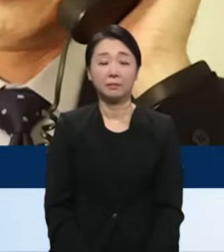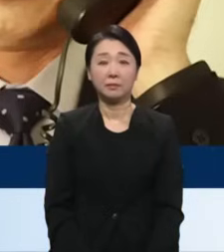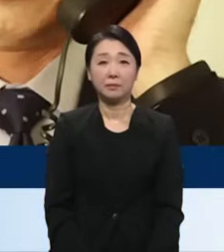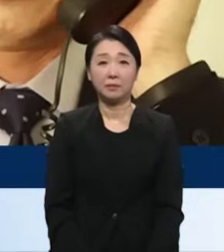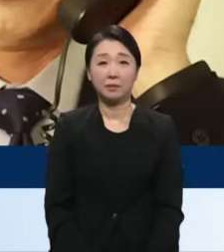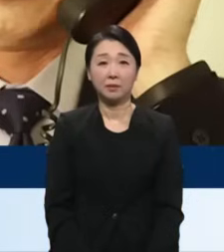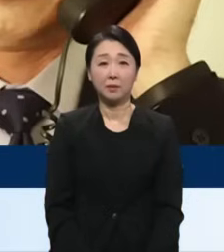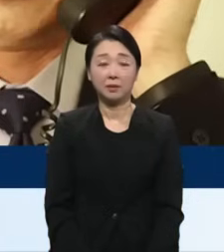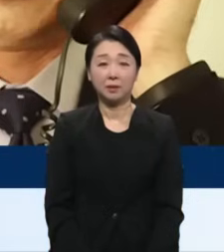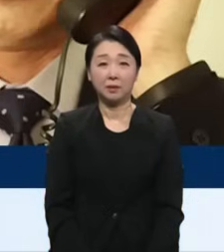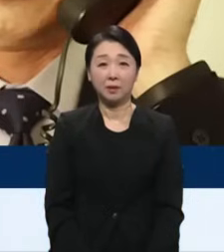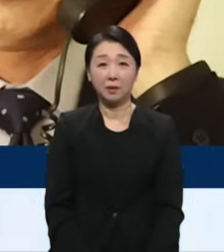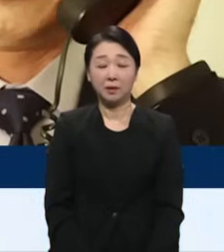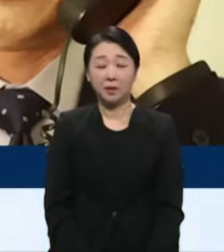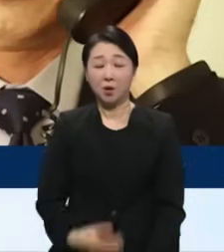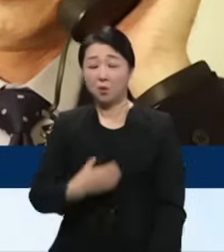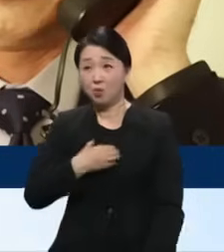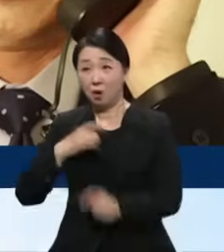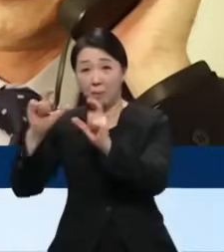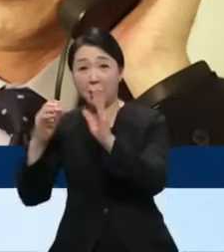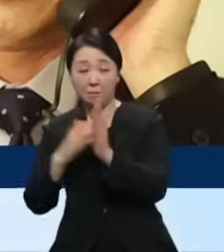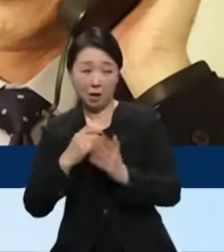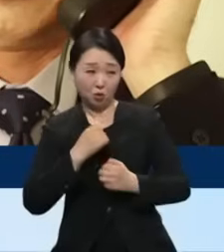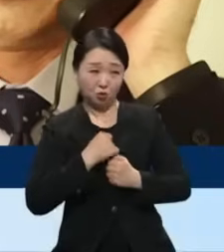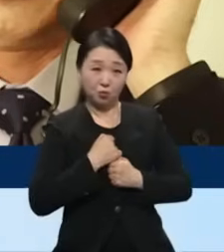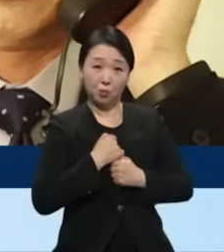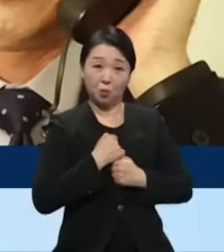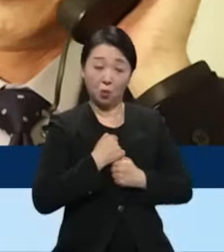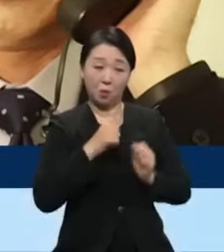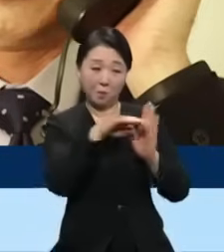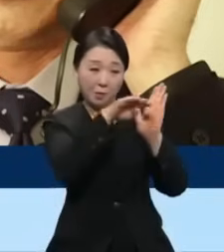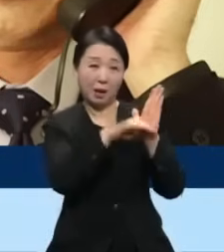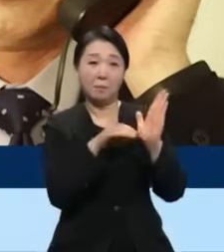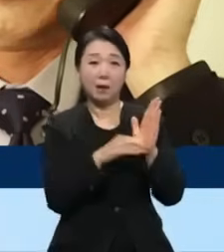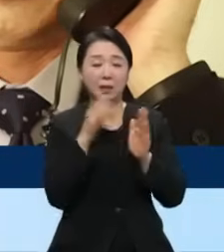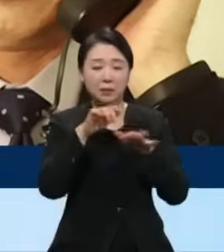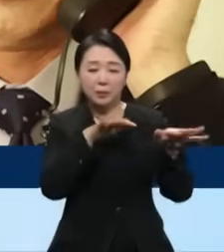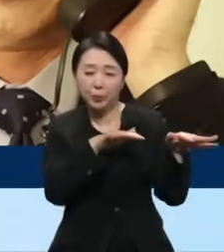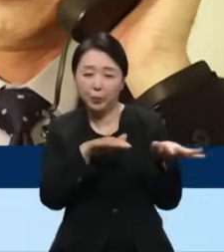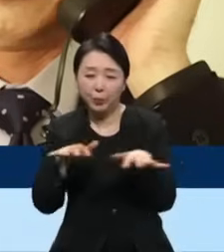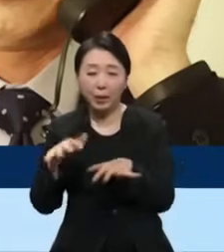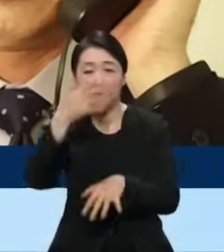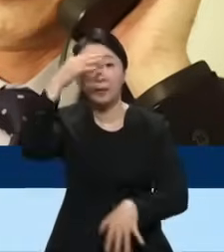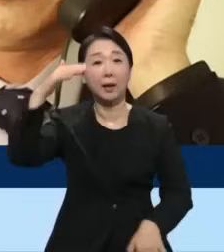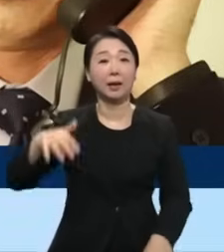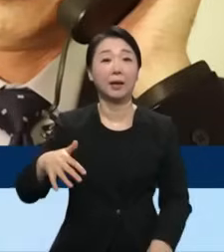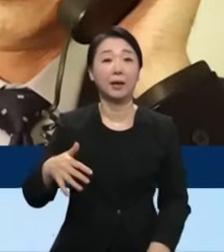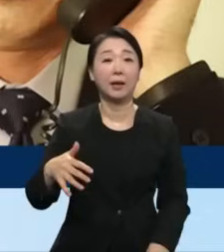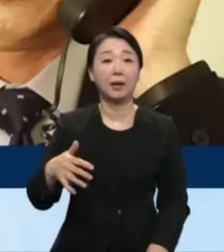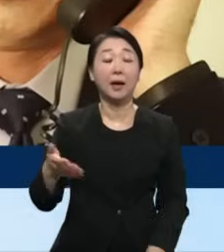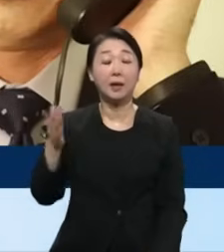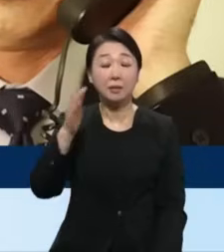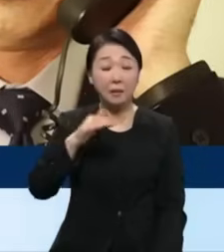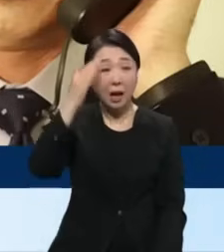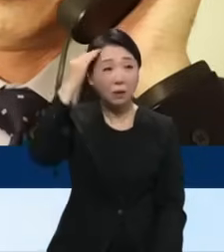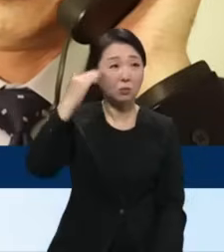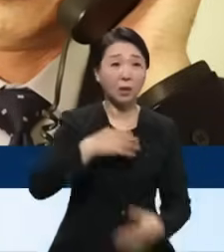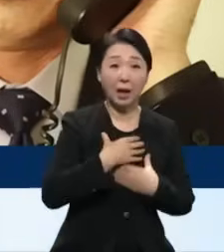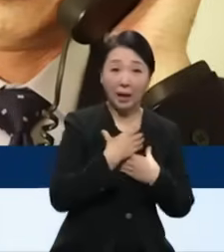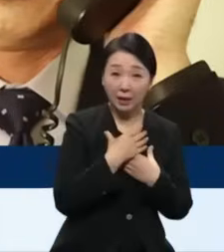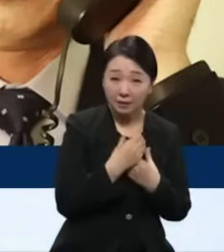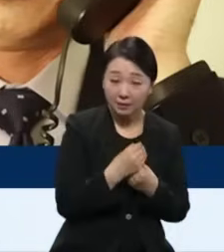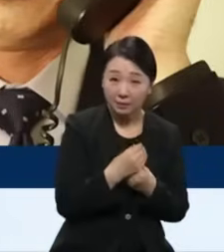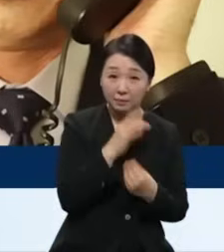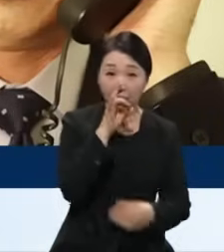경보에서 주의보로 이렇게 내렸다는 거는 지진이 잦아들고 있다는 거니까 좀 다행인데 아무래도 당분간은 우리도 안심할 수가